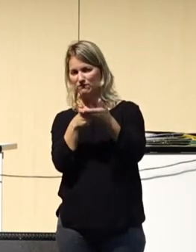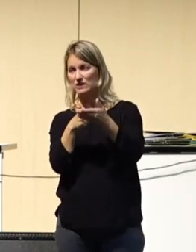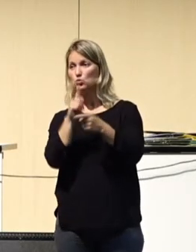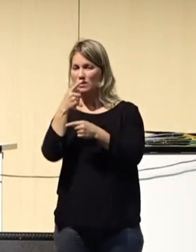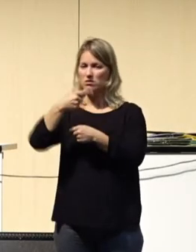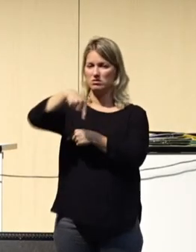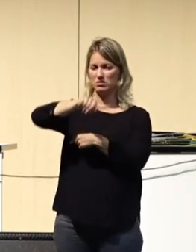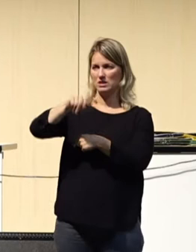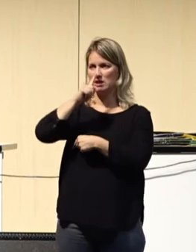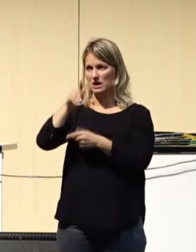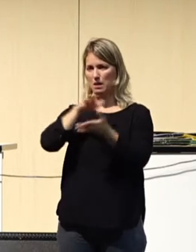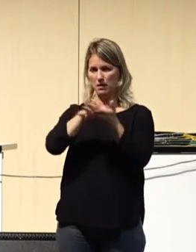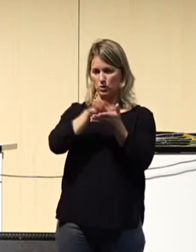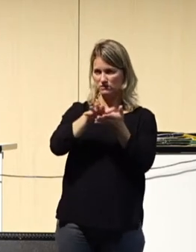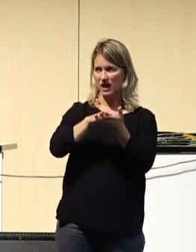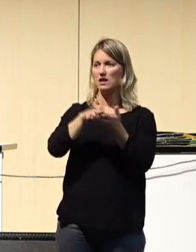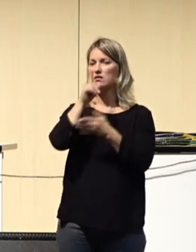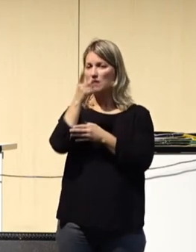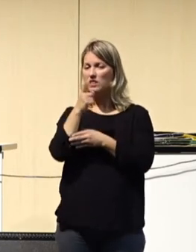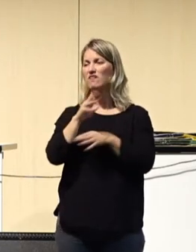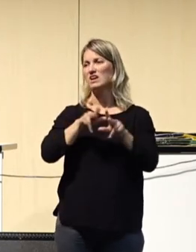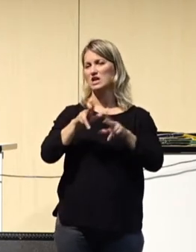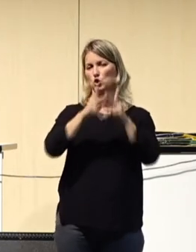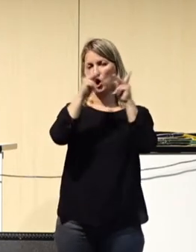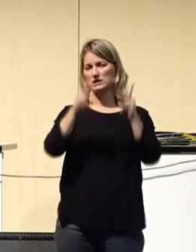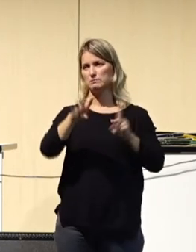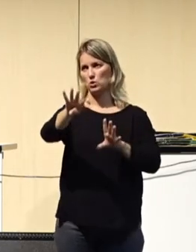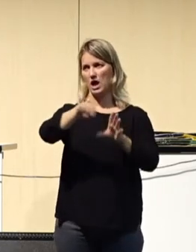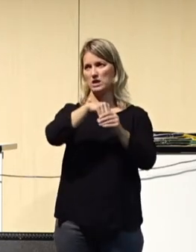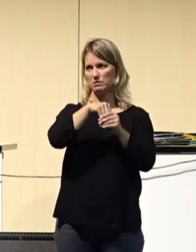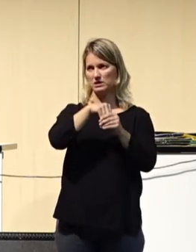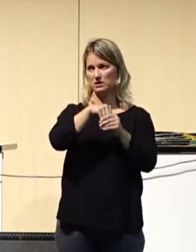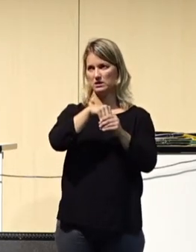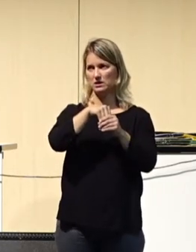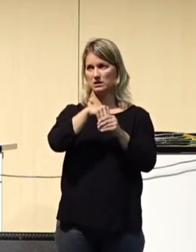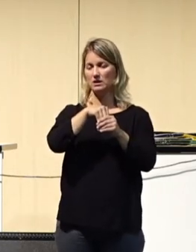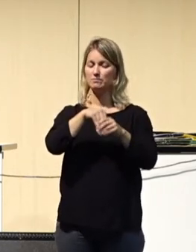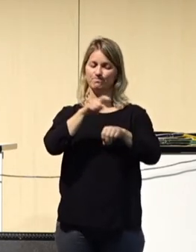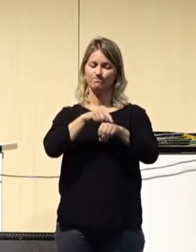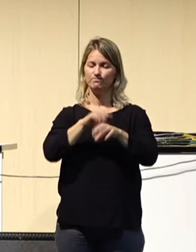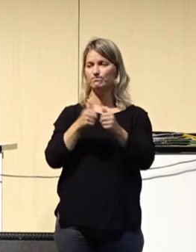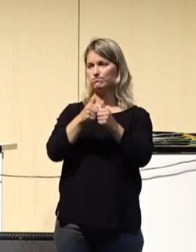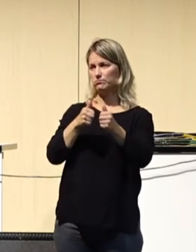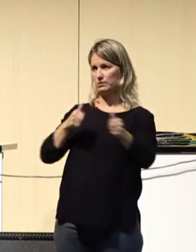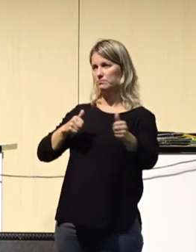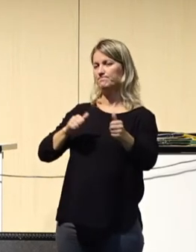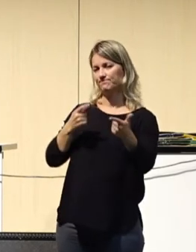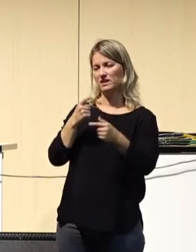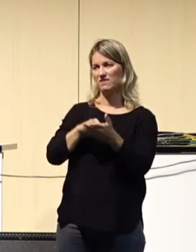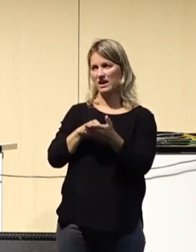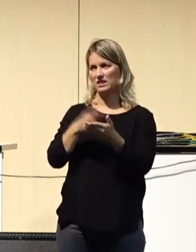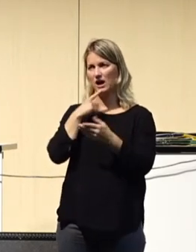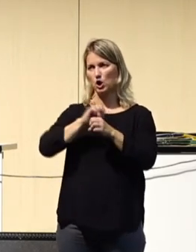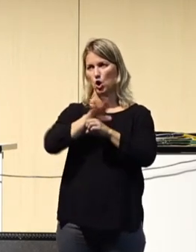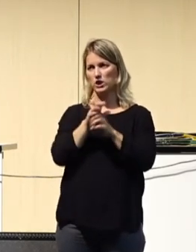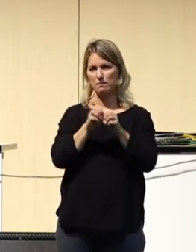bewertet in die Verkehrskonzeption eingearbeitet werden. Es gibt zurzeit eine kleine Verzögerung aufgrund der ganzen Corona-Pandemie, weil auch die